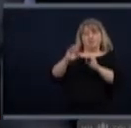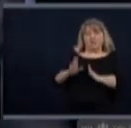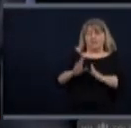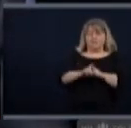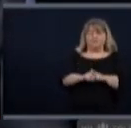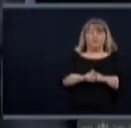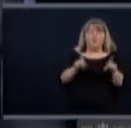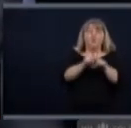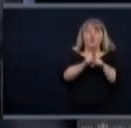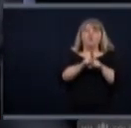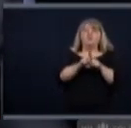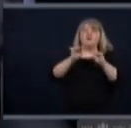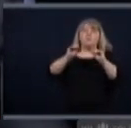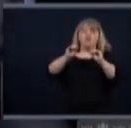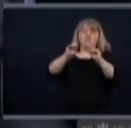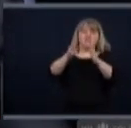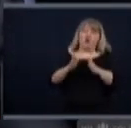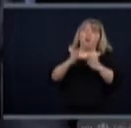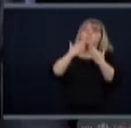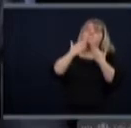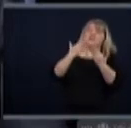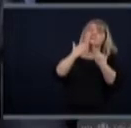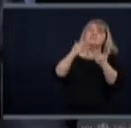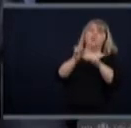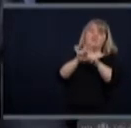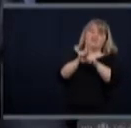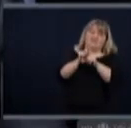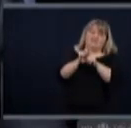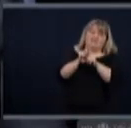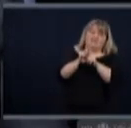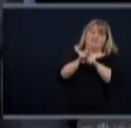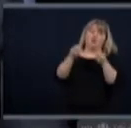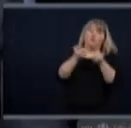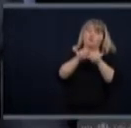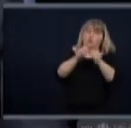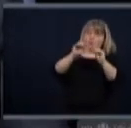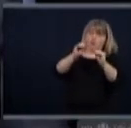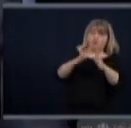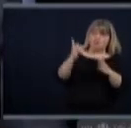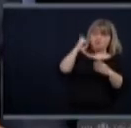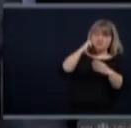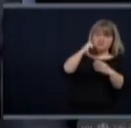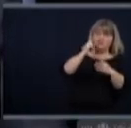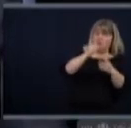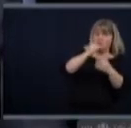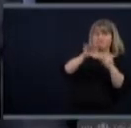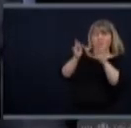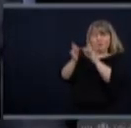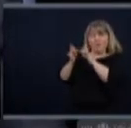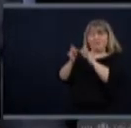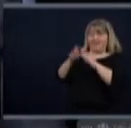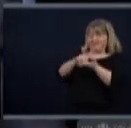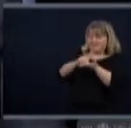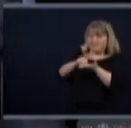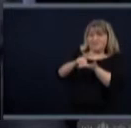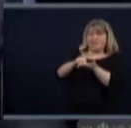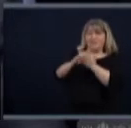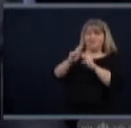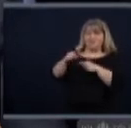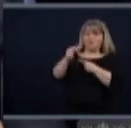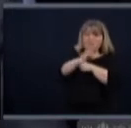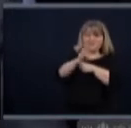enseignants. On me dit qu'il y a beaucoup d'enseignants qui ont communiqué avec leurs élèves au cours des dernières